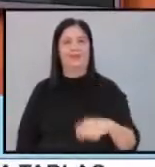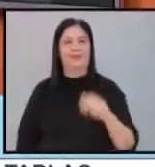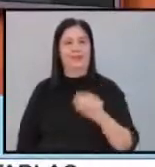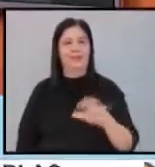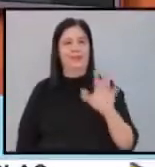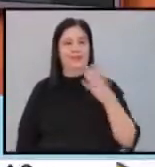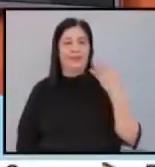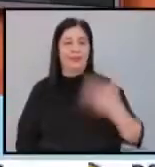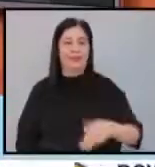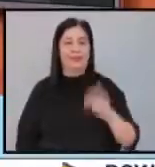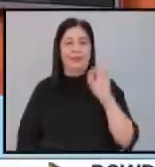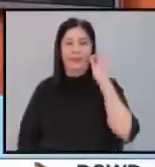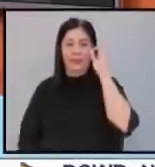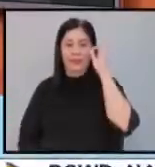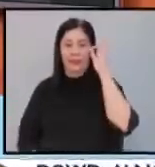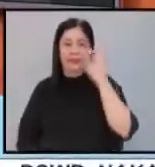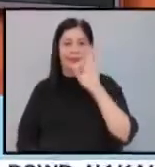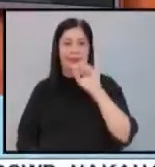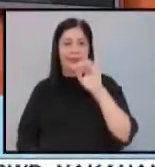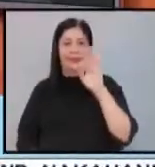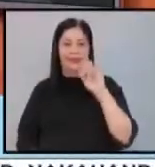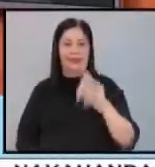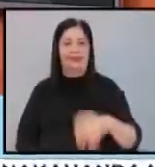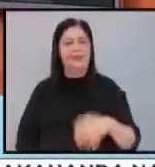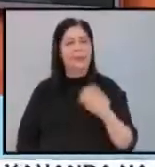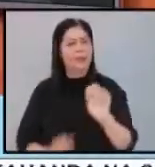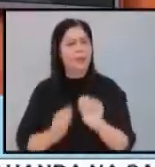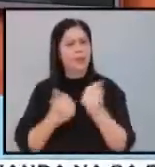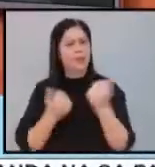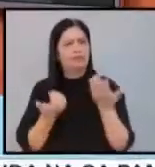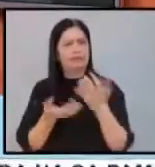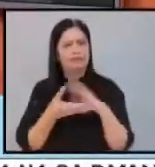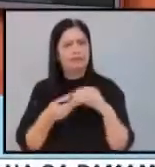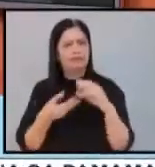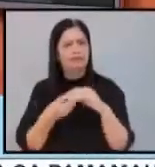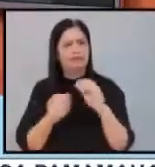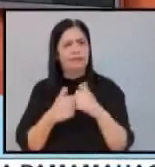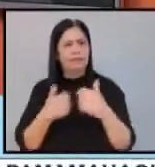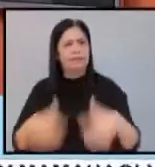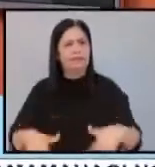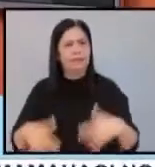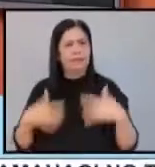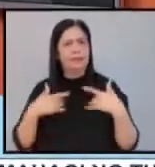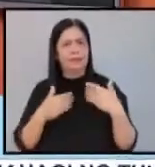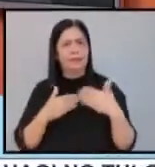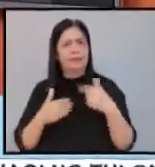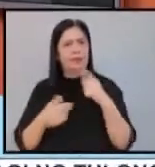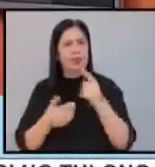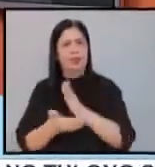ito. Kwentuhan niyo naman po kami kung paano po ang buhay ninyo bago kayo pumunta sa Canada.